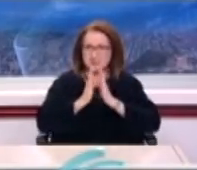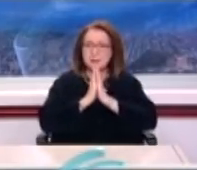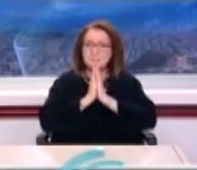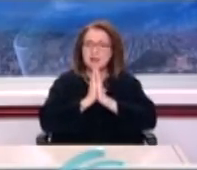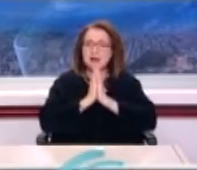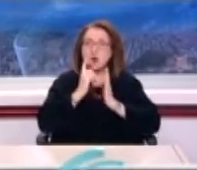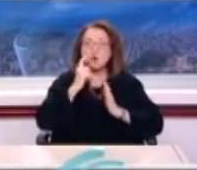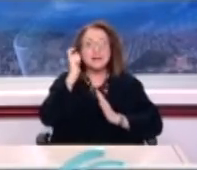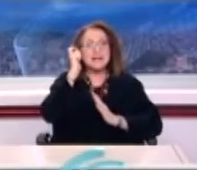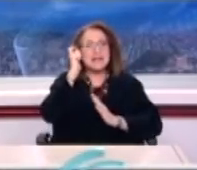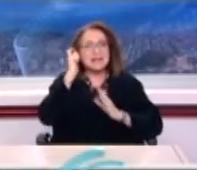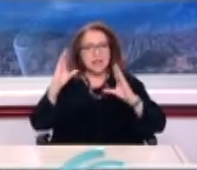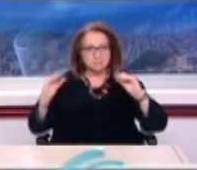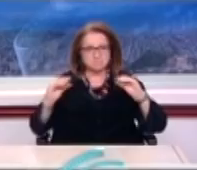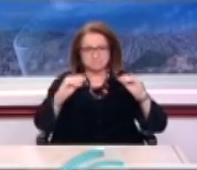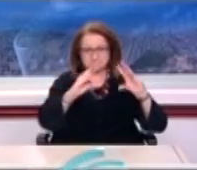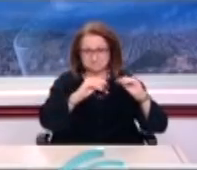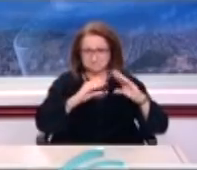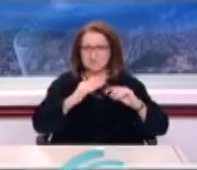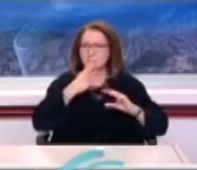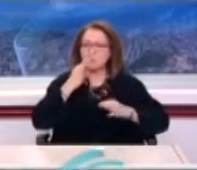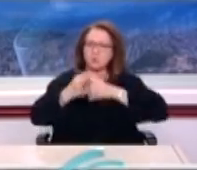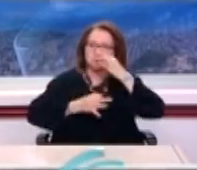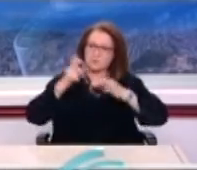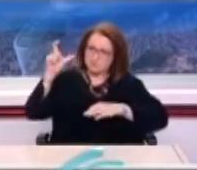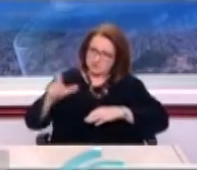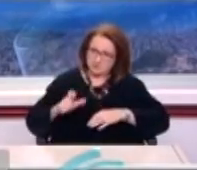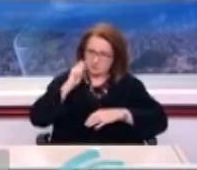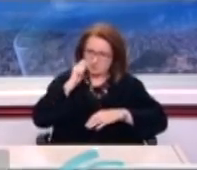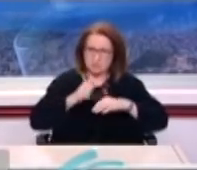κινητά σας. Σας ευχαριστώ πολύ. Το λόγο έχει ο κύριος Τσιόδρας.